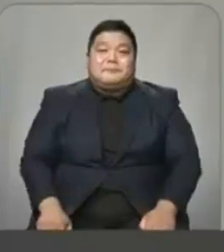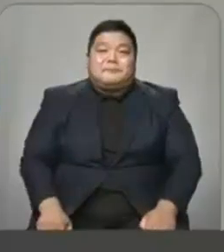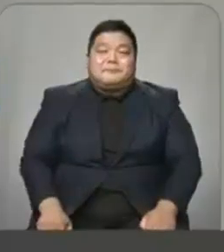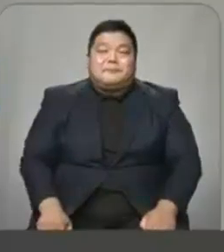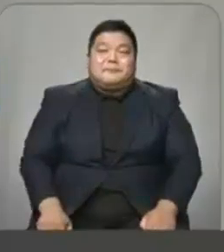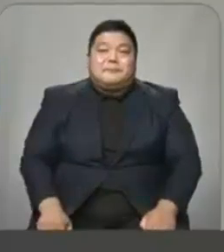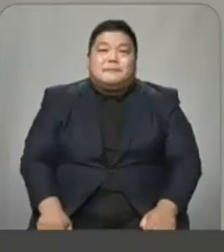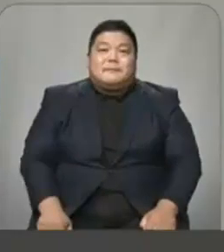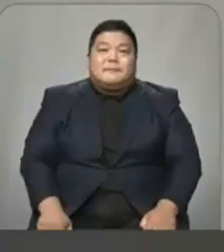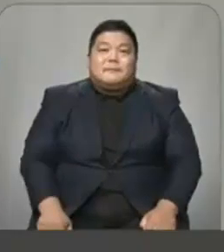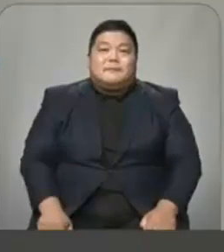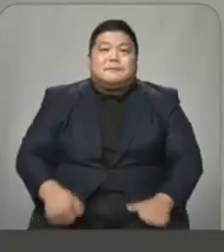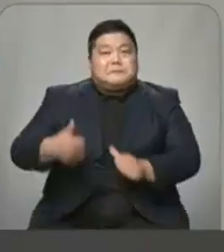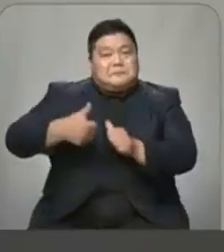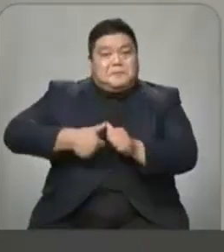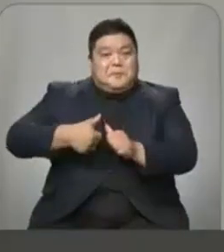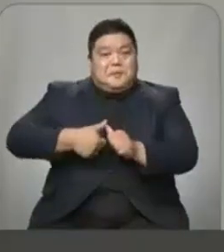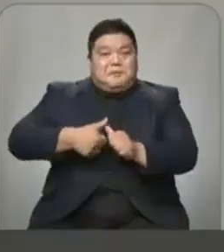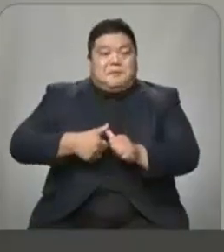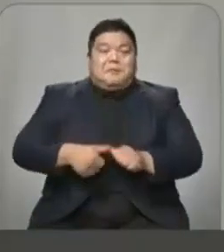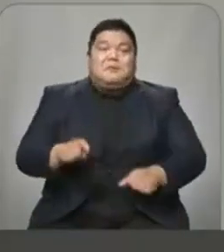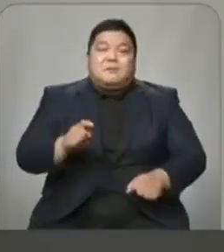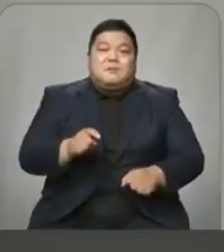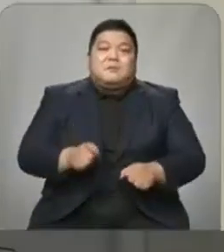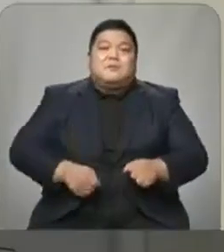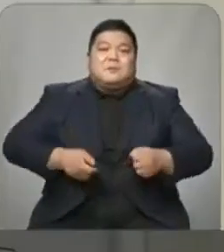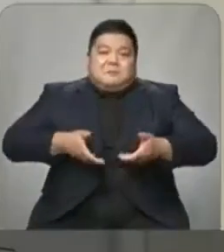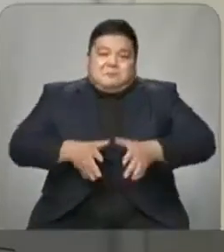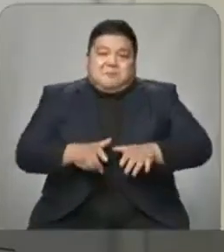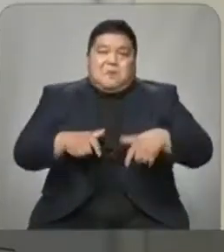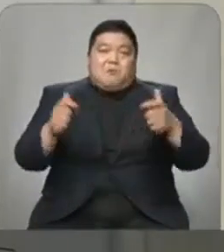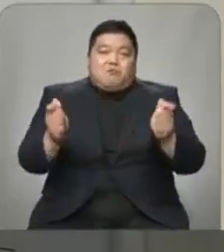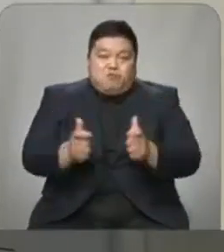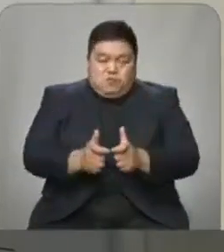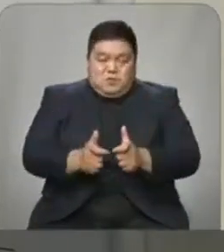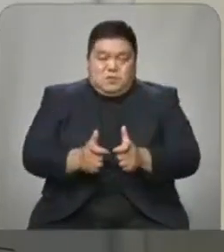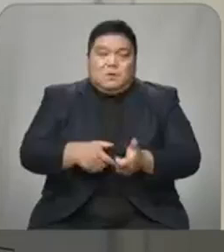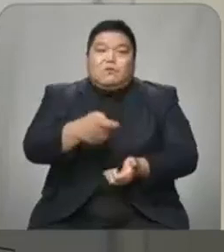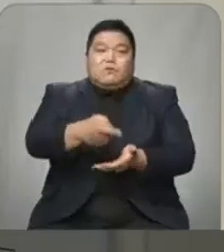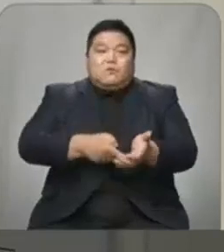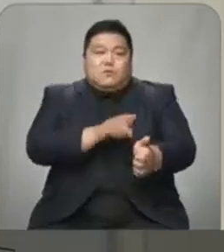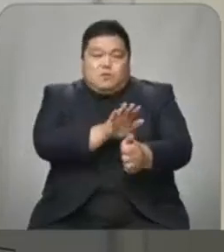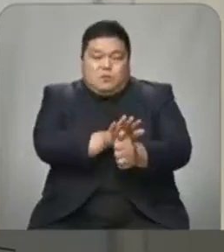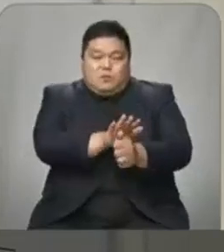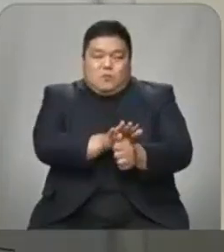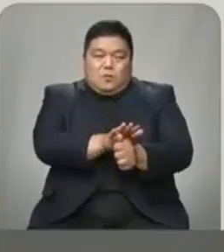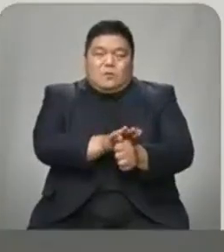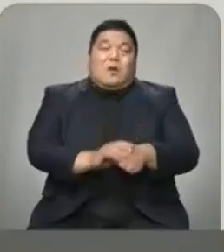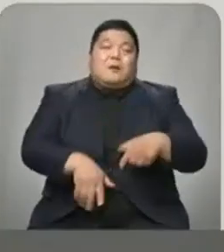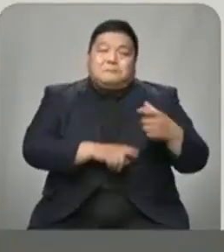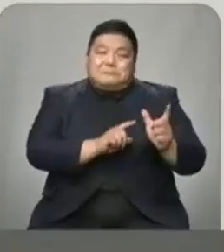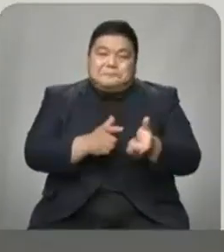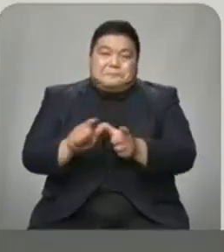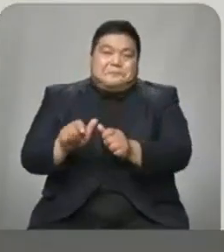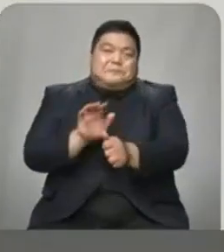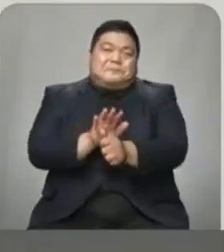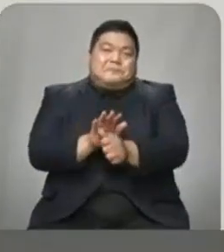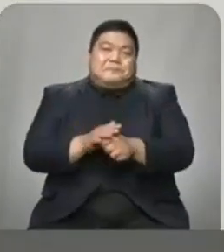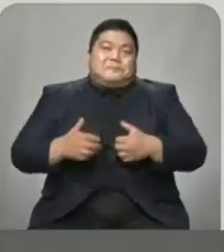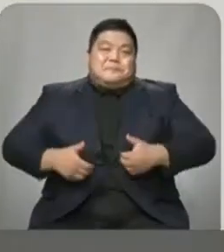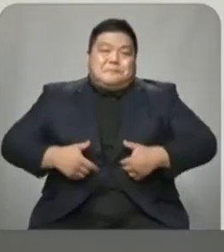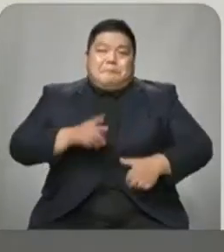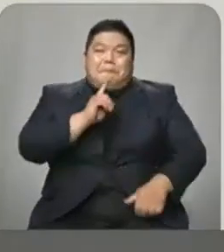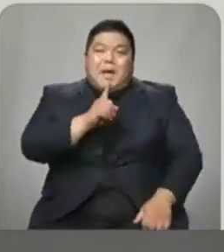있습니다. 전문가들은 무분별한 개체수 증가 억제를 위한 중성화 수술 지원 확대 등 여러 대안이 병행돼야